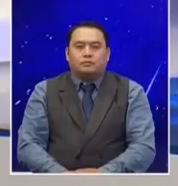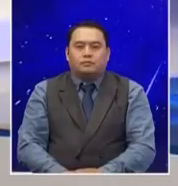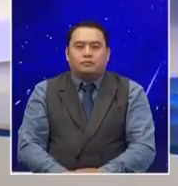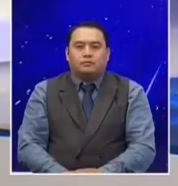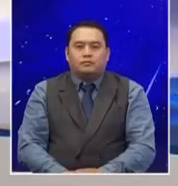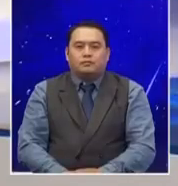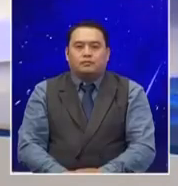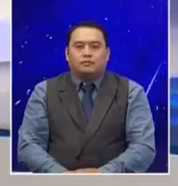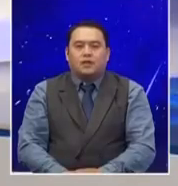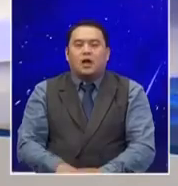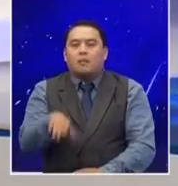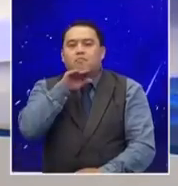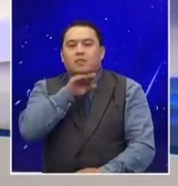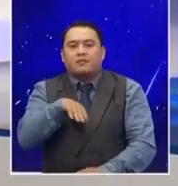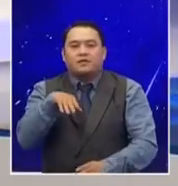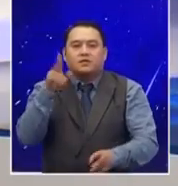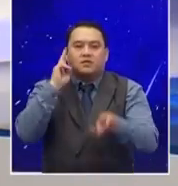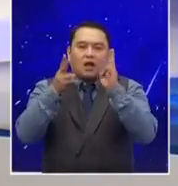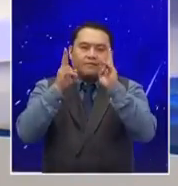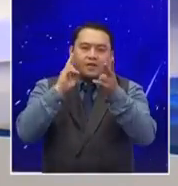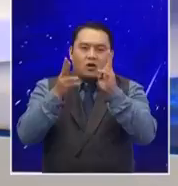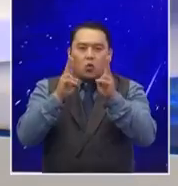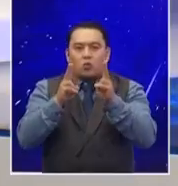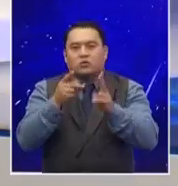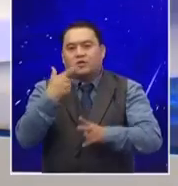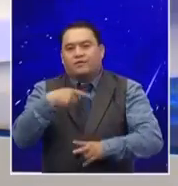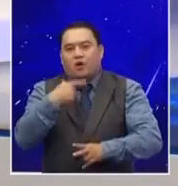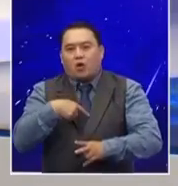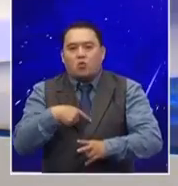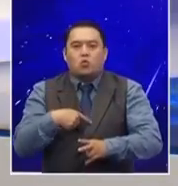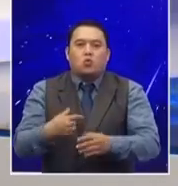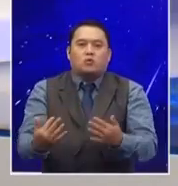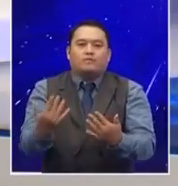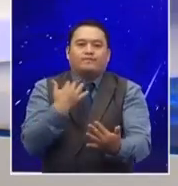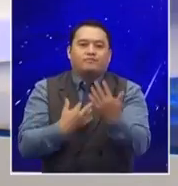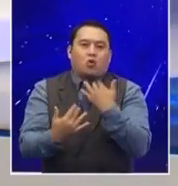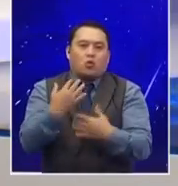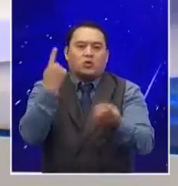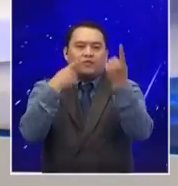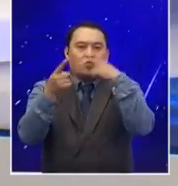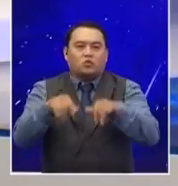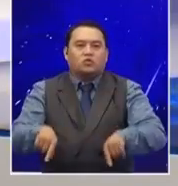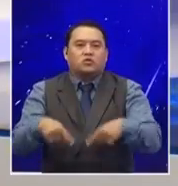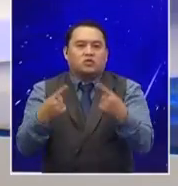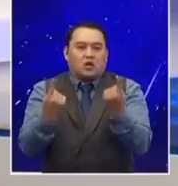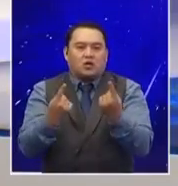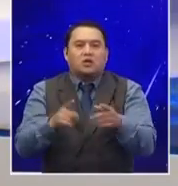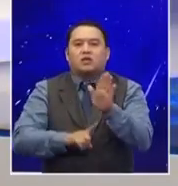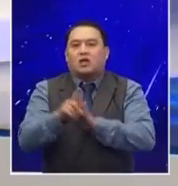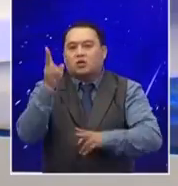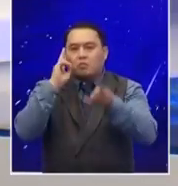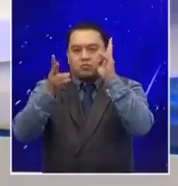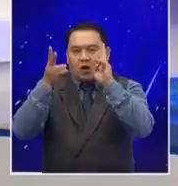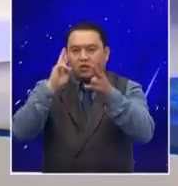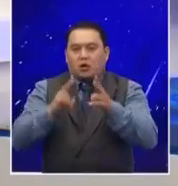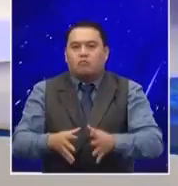Дотянуться до мечты. Стать профессиональным стилистом, обрести свою клиентскую базу и реализовать творческий потенциал. У начинающего